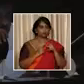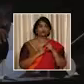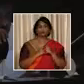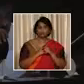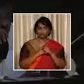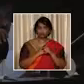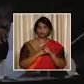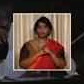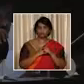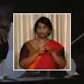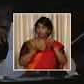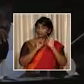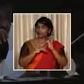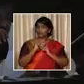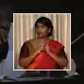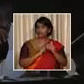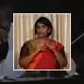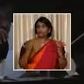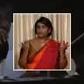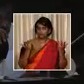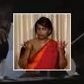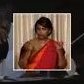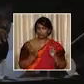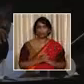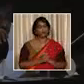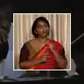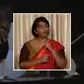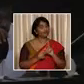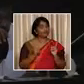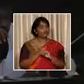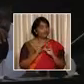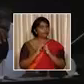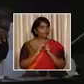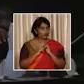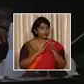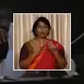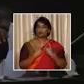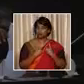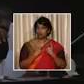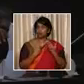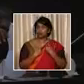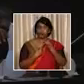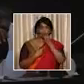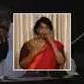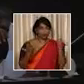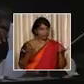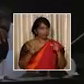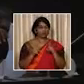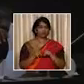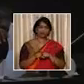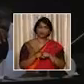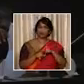இந்த இடத்திலே வலியுறுத்துகிறேன். ஆகவே யுத்தத்தால் பாதிக்கப்பட்டவர்கள் நாங்கள், உணவில்லாமல் கொல்லப்பட்டவர்கள் தமிழர்கள், அவர்கள் பொஸ்பரஸ்